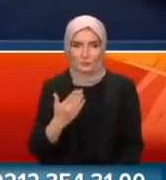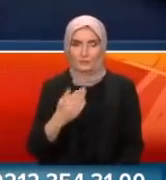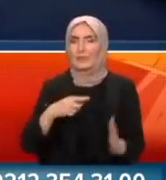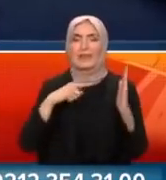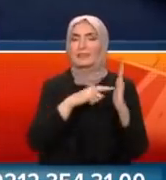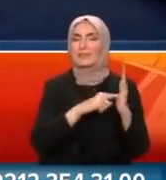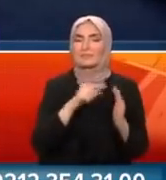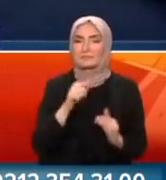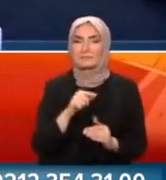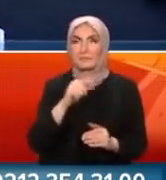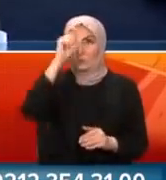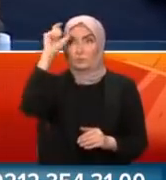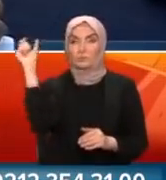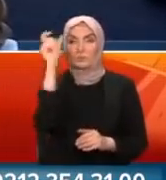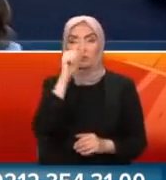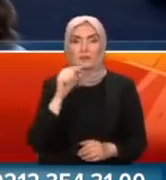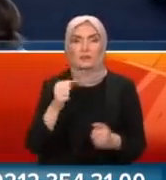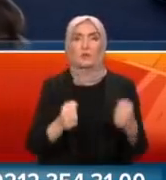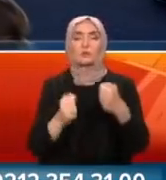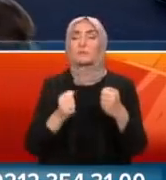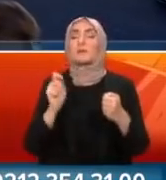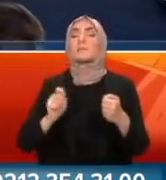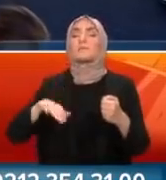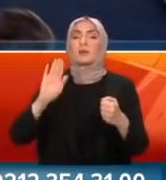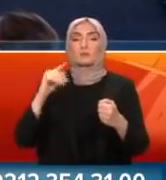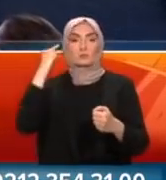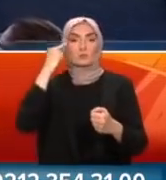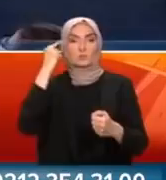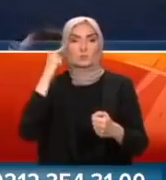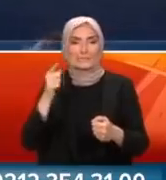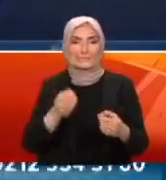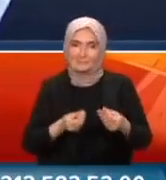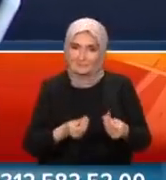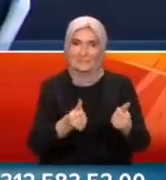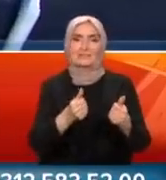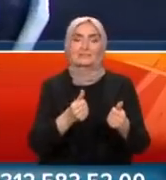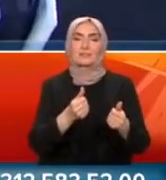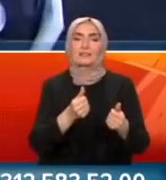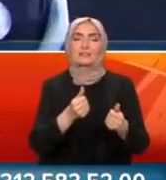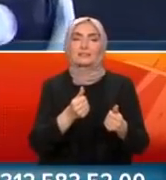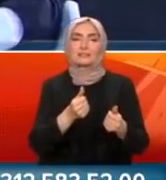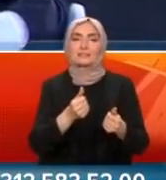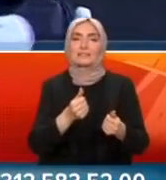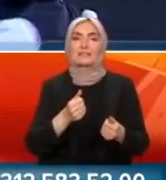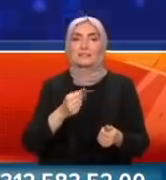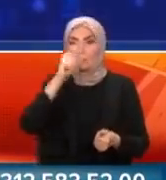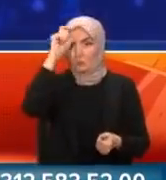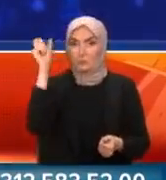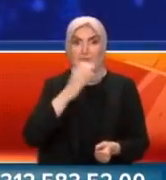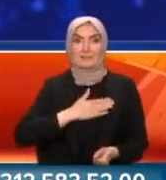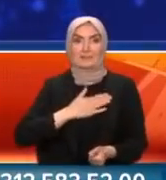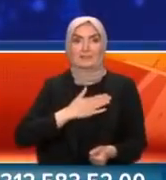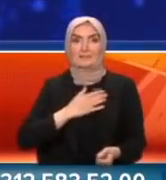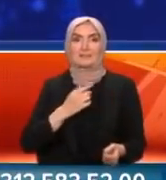Türkiye'de otomobil yapılan bu düşünce seni sürerek yerli imkânlarla İlk